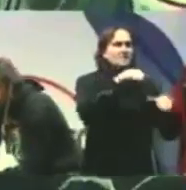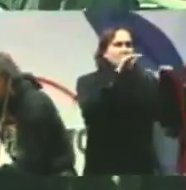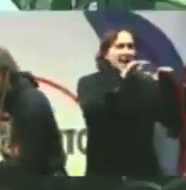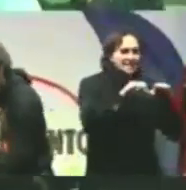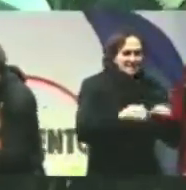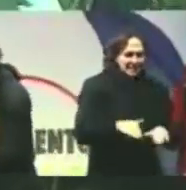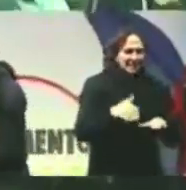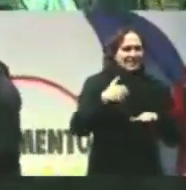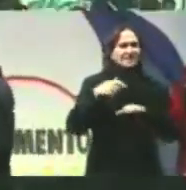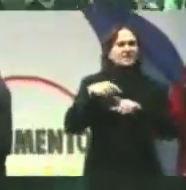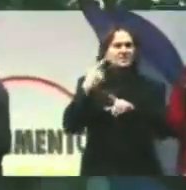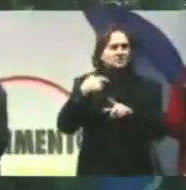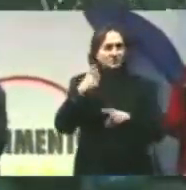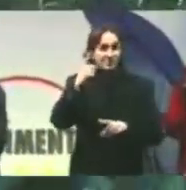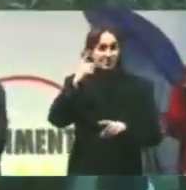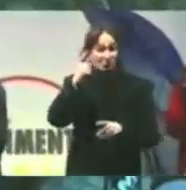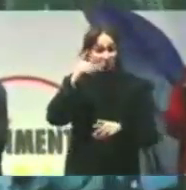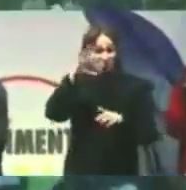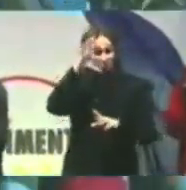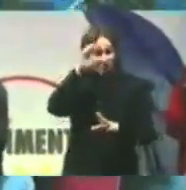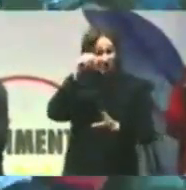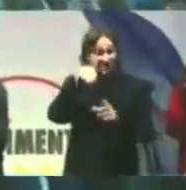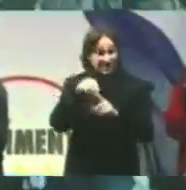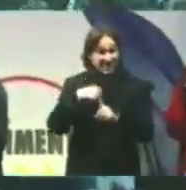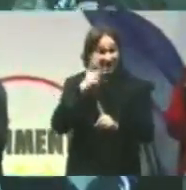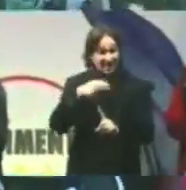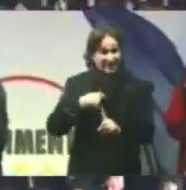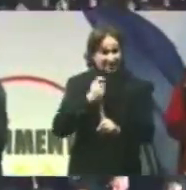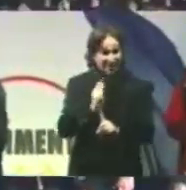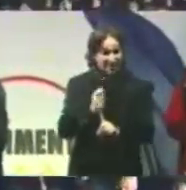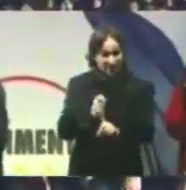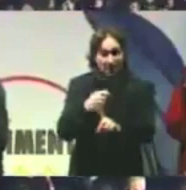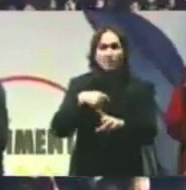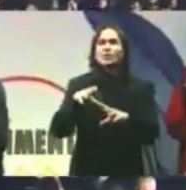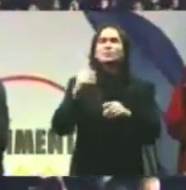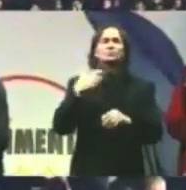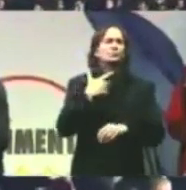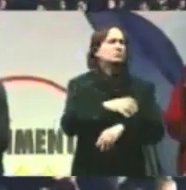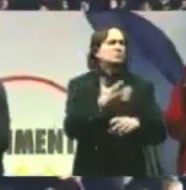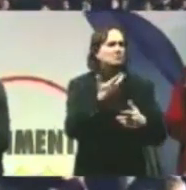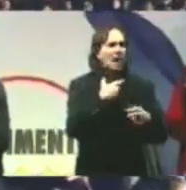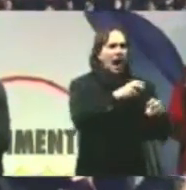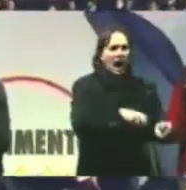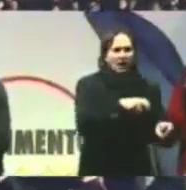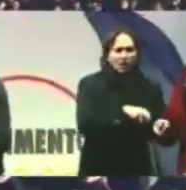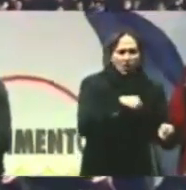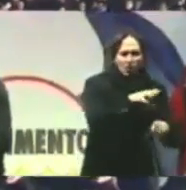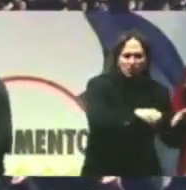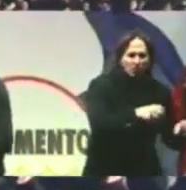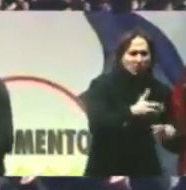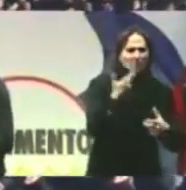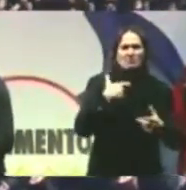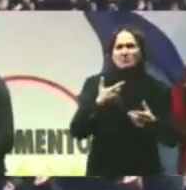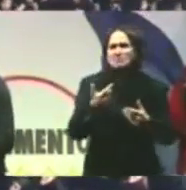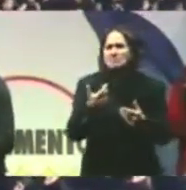che per pagarsi l'università ha fatto il bracciante agricolo, il manovale, ha